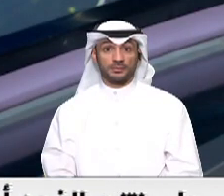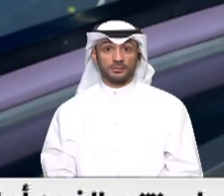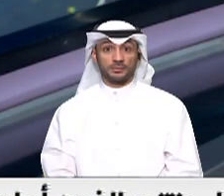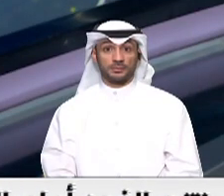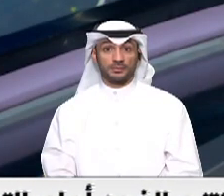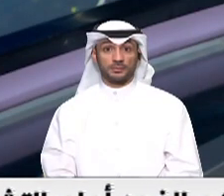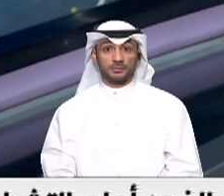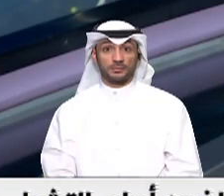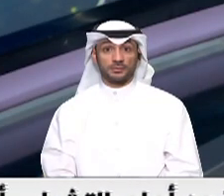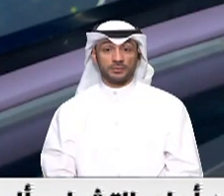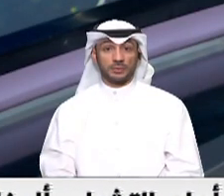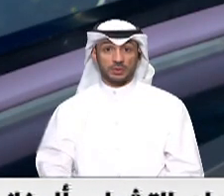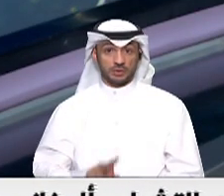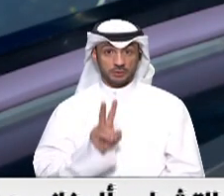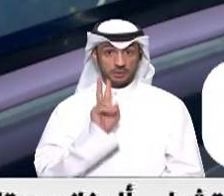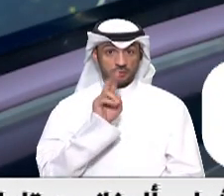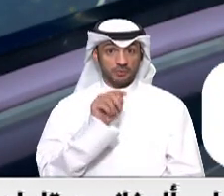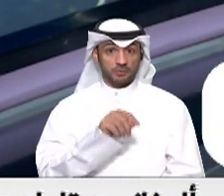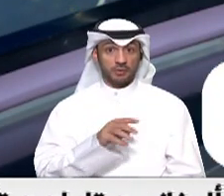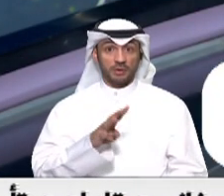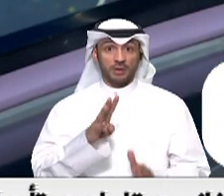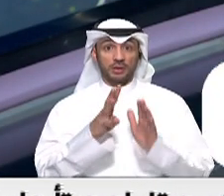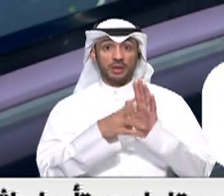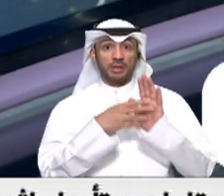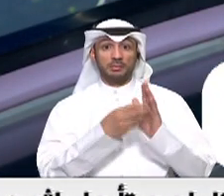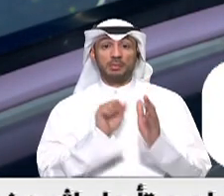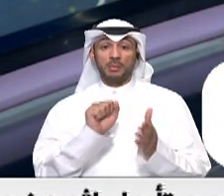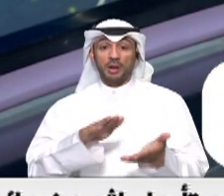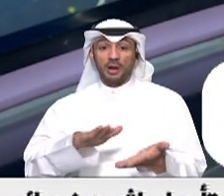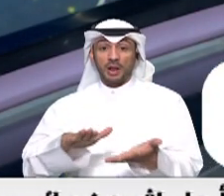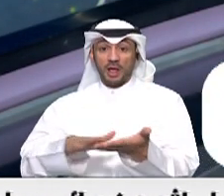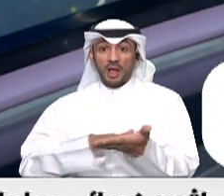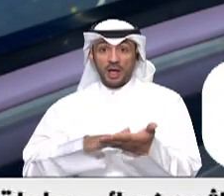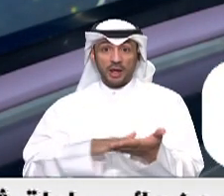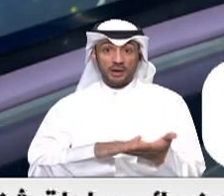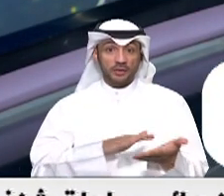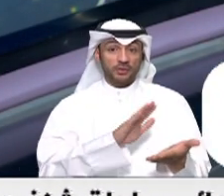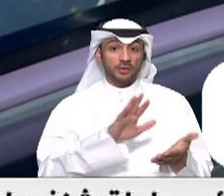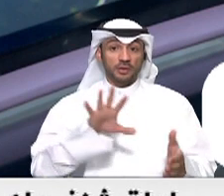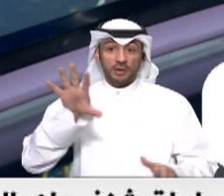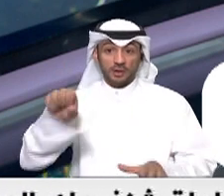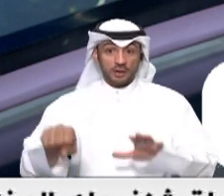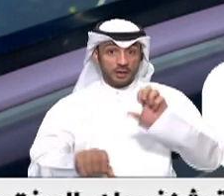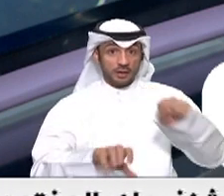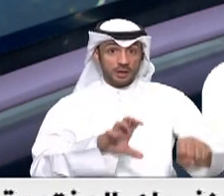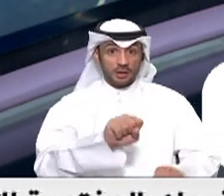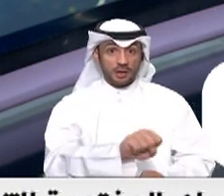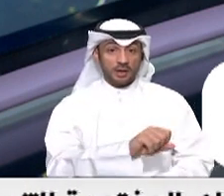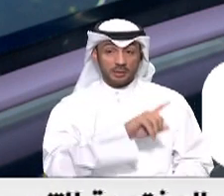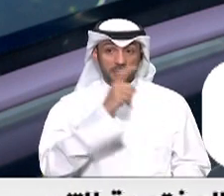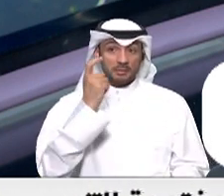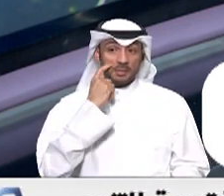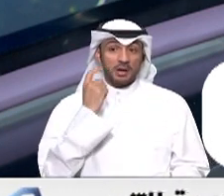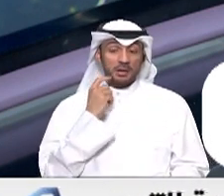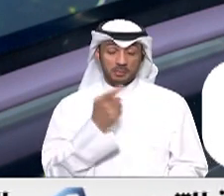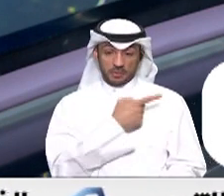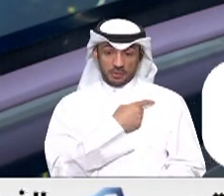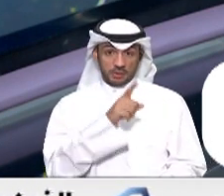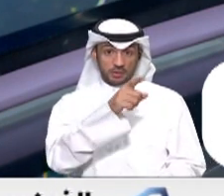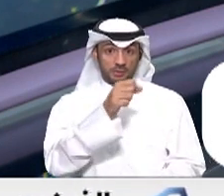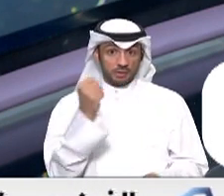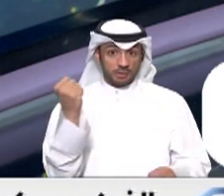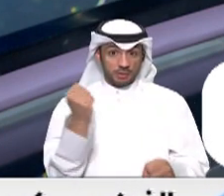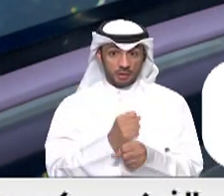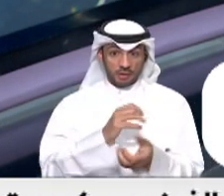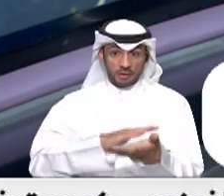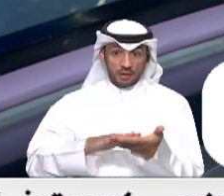العد التنازلي بدا لتطبيق قانون احتكار الاراضي والعقارات والذي يستهدف منع الممارسات الاحتكاريه وتركها